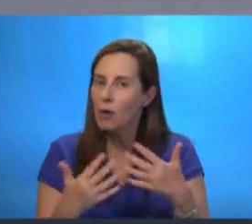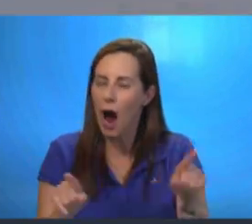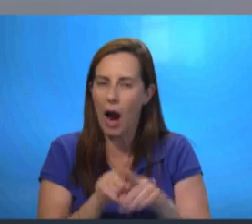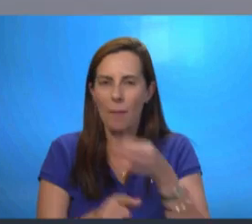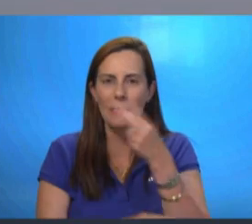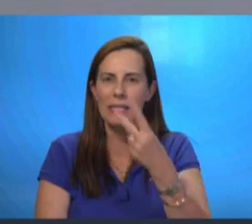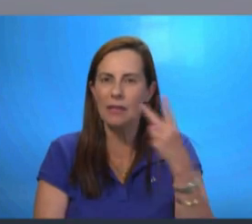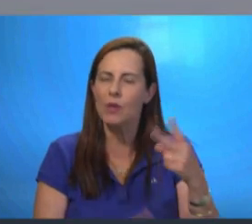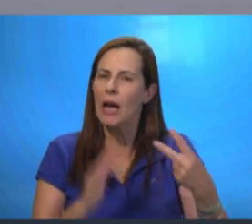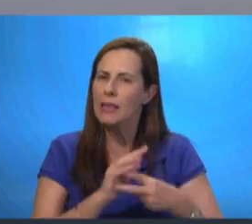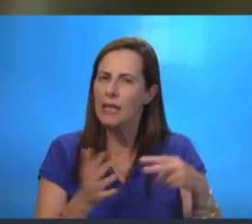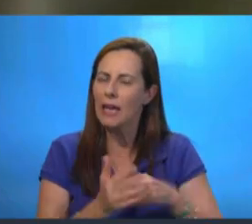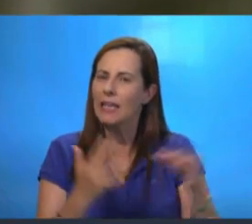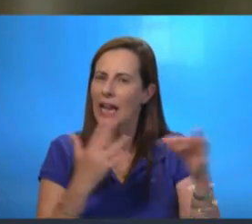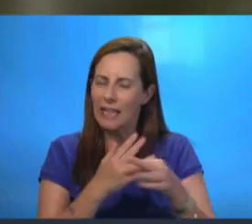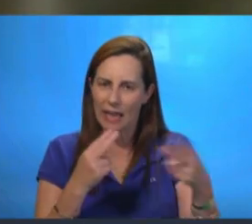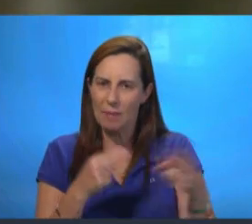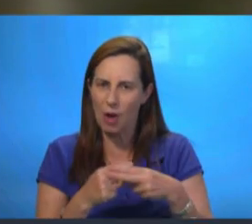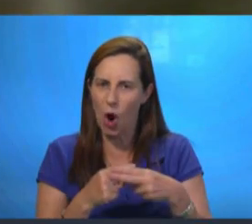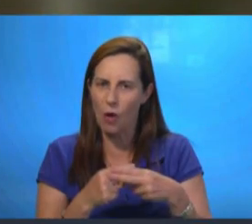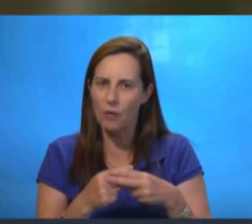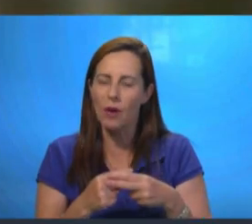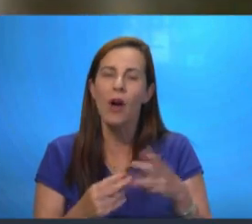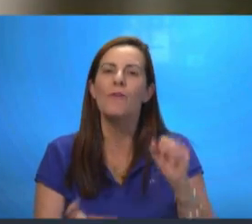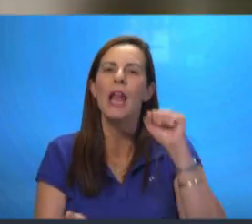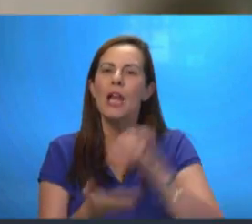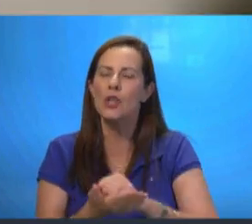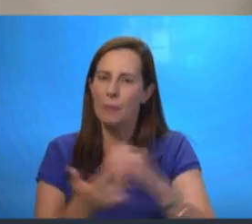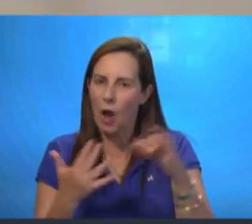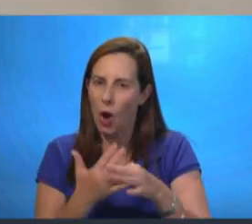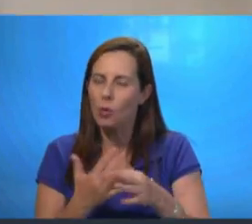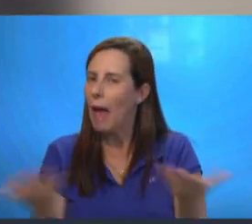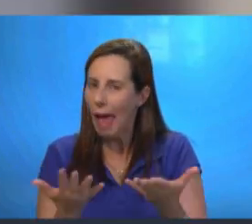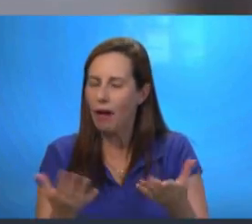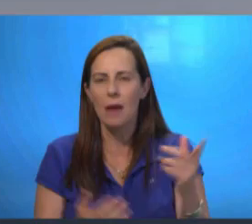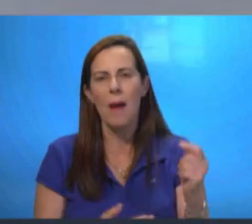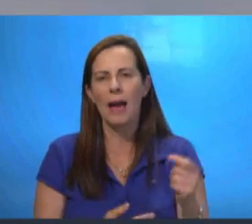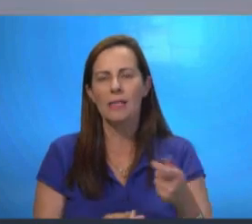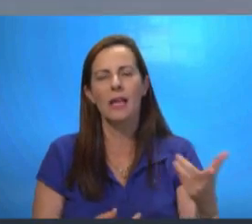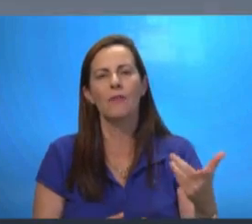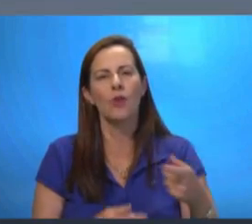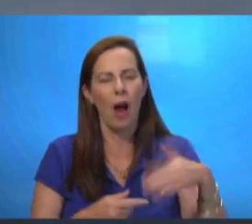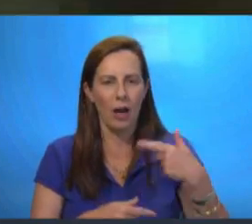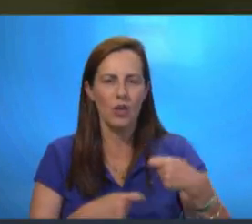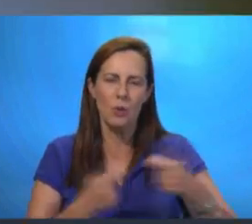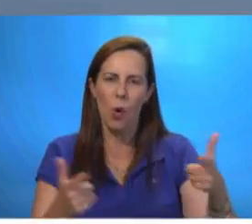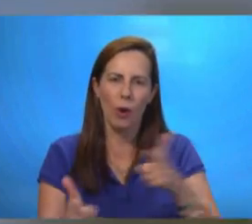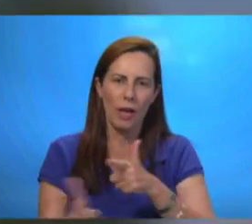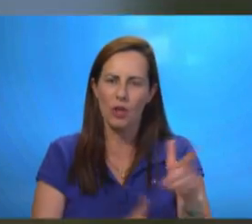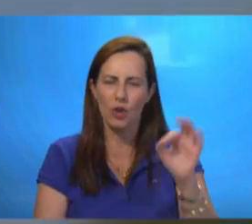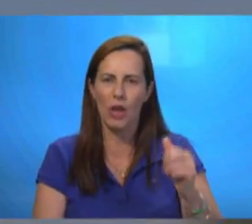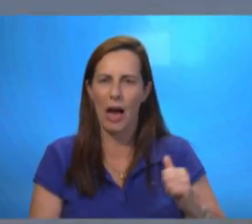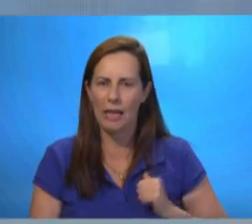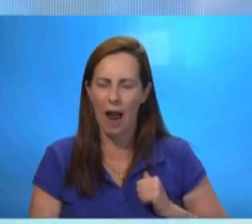22 תכנן להתחתן בקרוב ולממן את האירוע באמצעות הכספים שהתקבלו ממחירת נשקו של החייל.